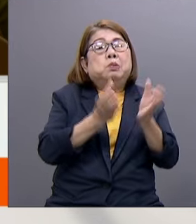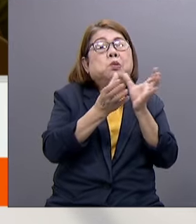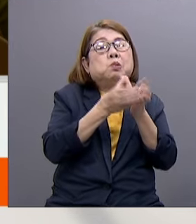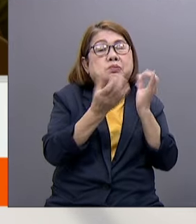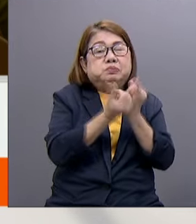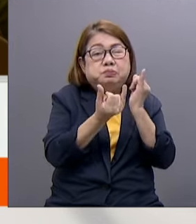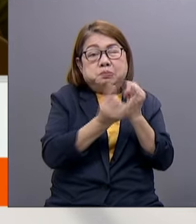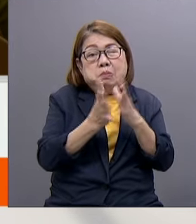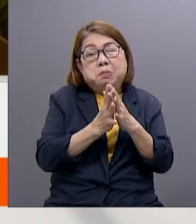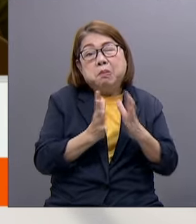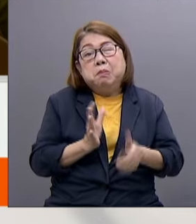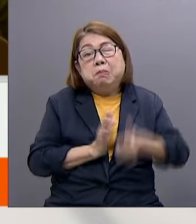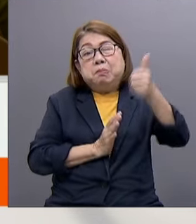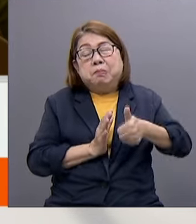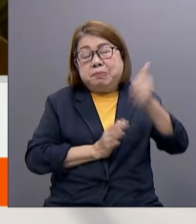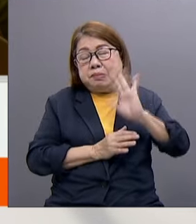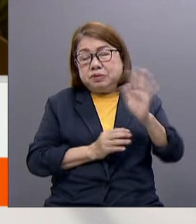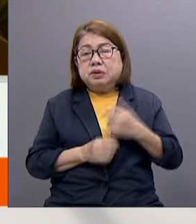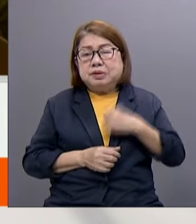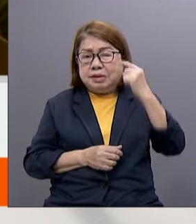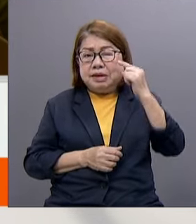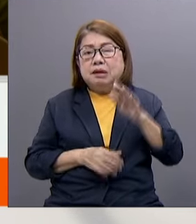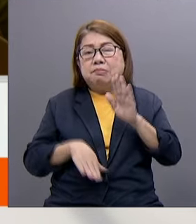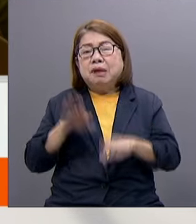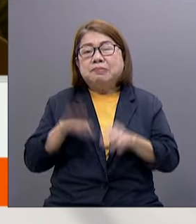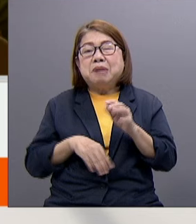อนนี้80-20ค่ะ